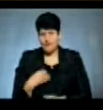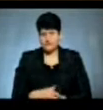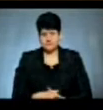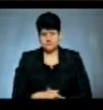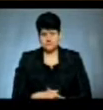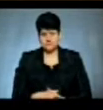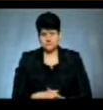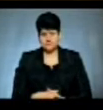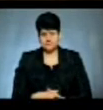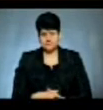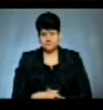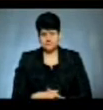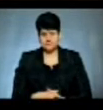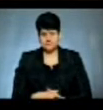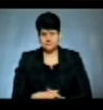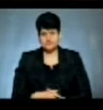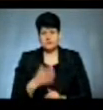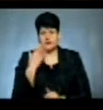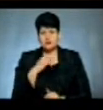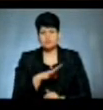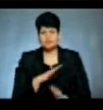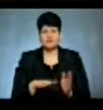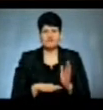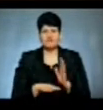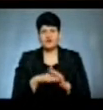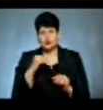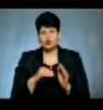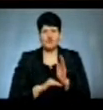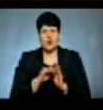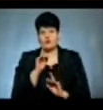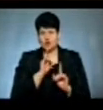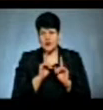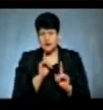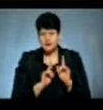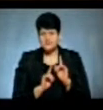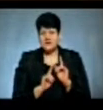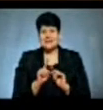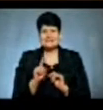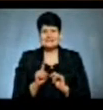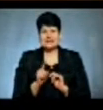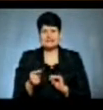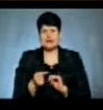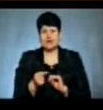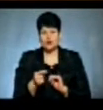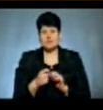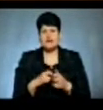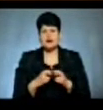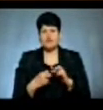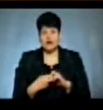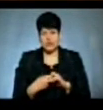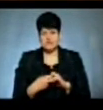коли відбулися вибори до Верховної Ради, з Тернополя